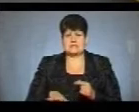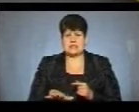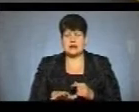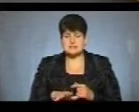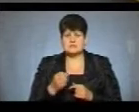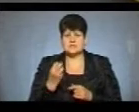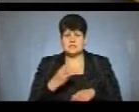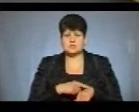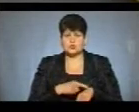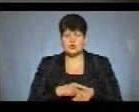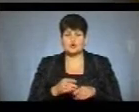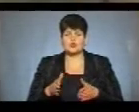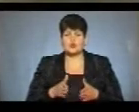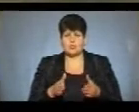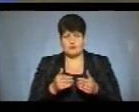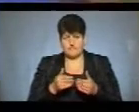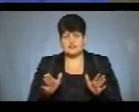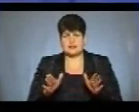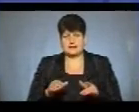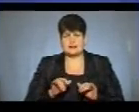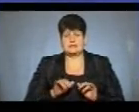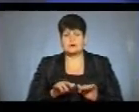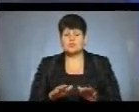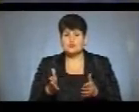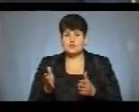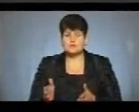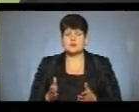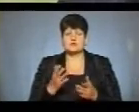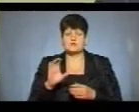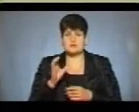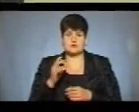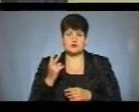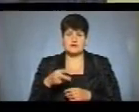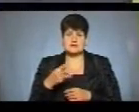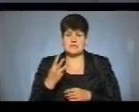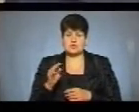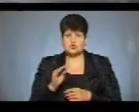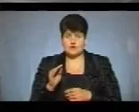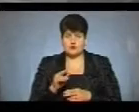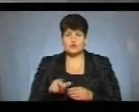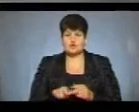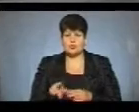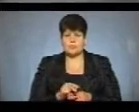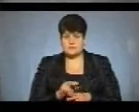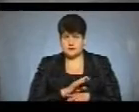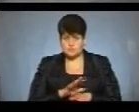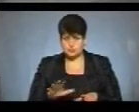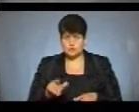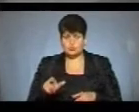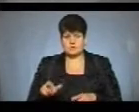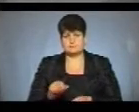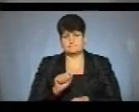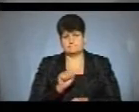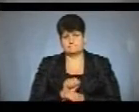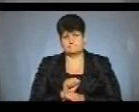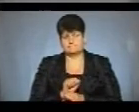13-й годині дорогу відкрили для руху, розповіла Софія Магмед. За її словами, якщо у середу, 23 жовтня, дорогу не ремонтуватимуть, люди перекриють її знову.